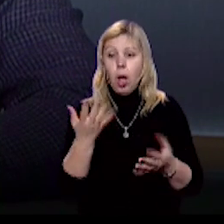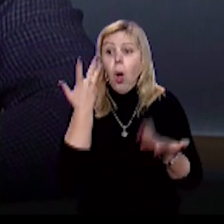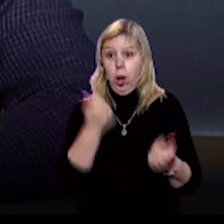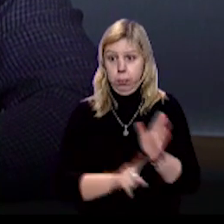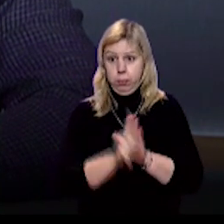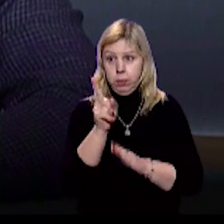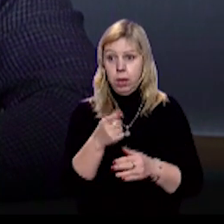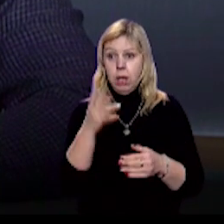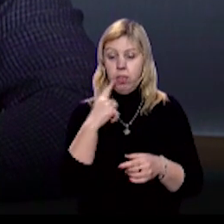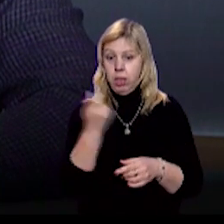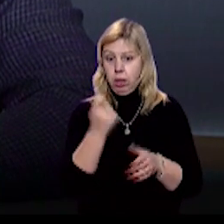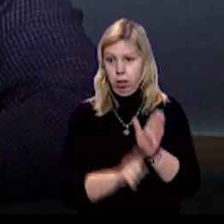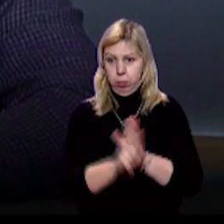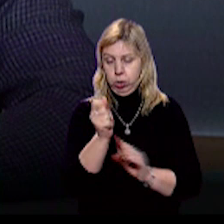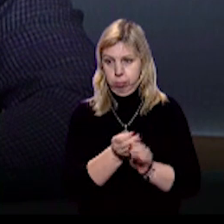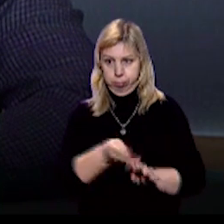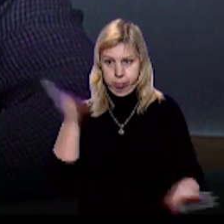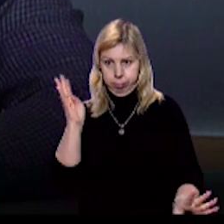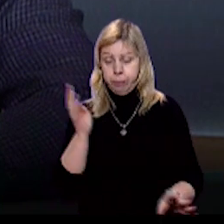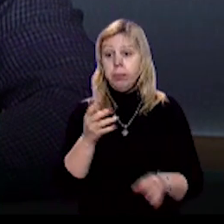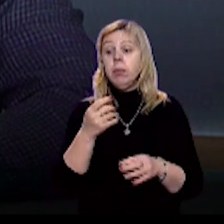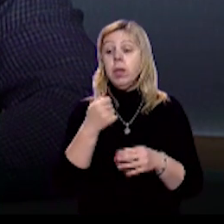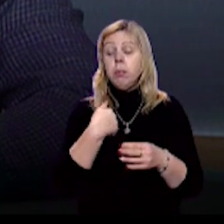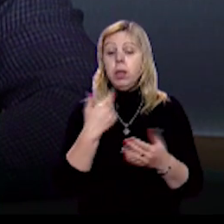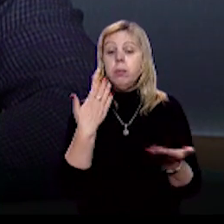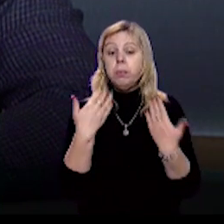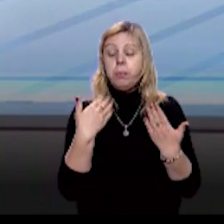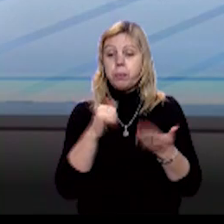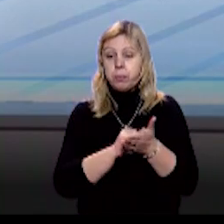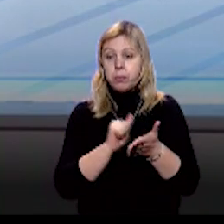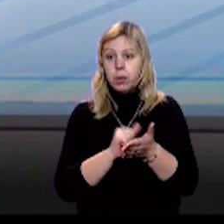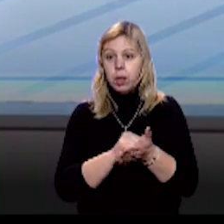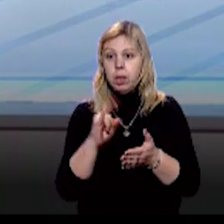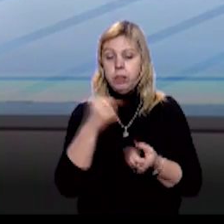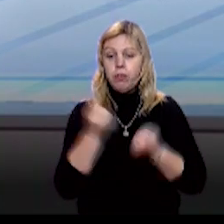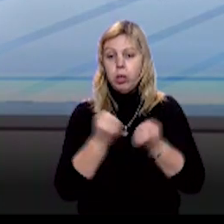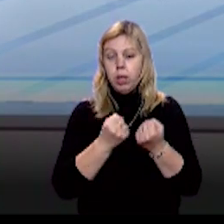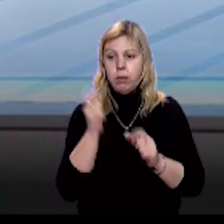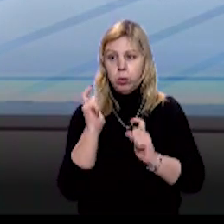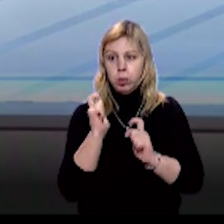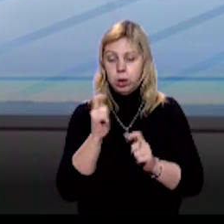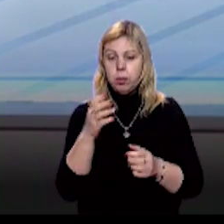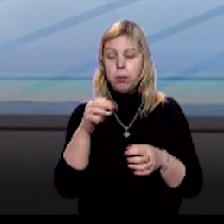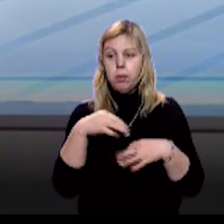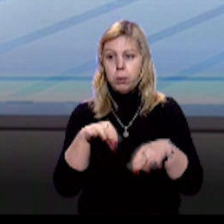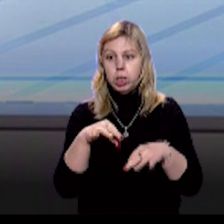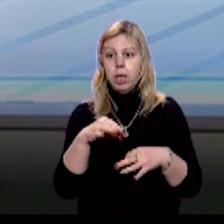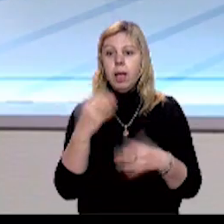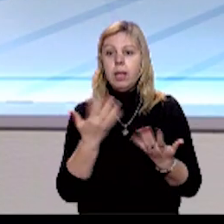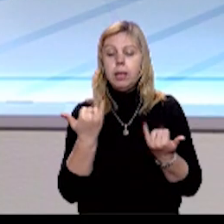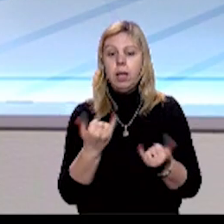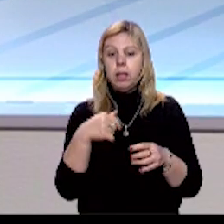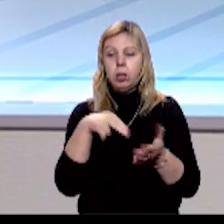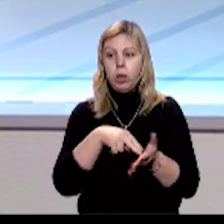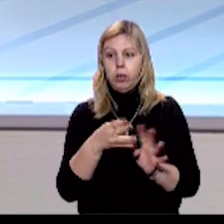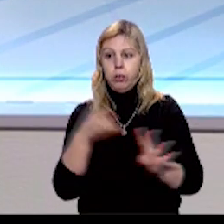утворилася? З неділі почала збиратися. Ну і мої колеги поспілкувалися із водіями вантажних автомобілів, які зараз